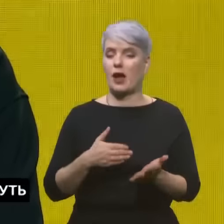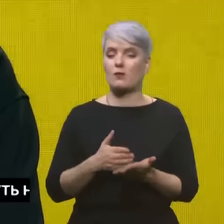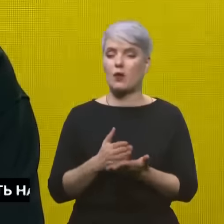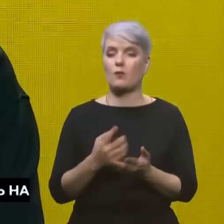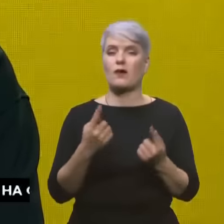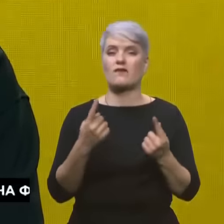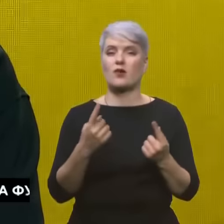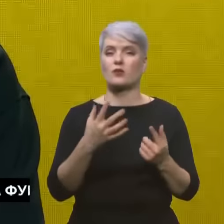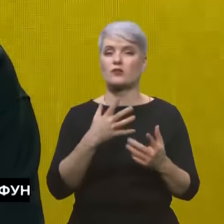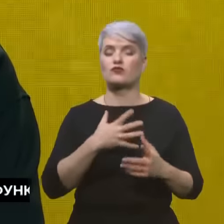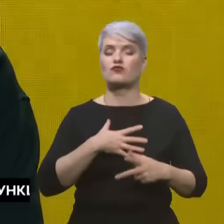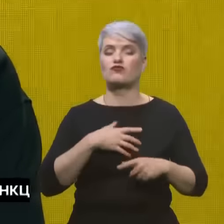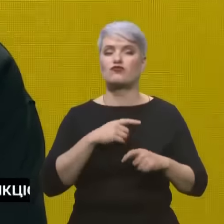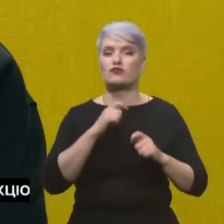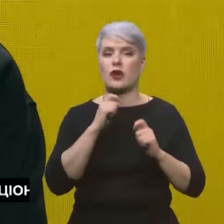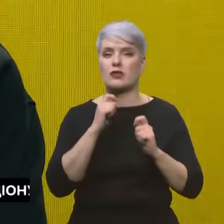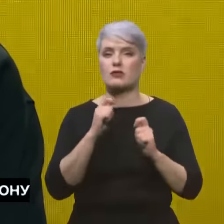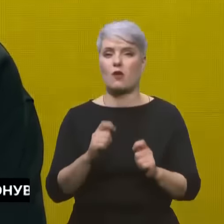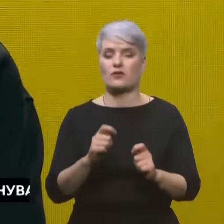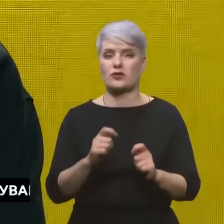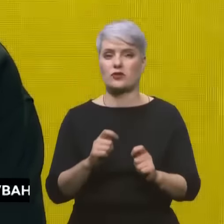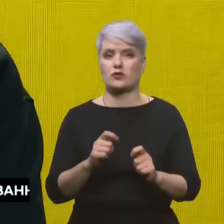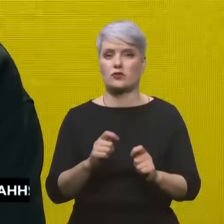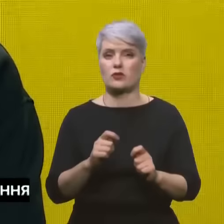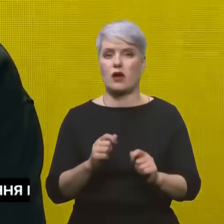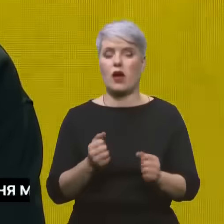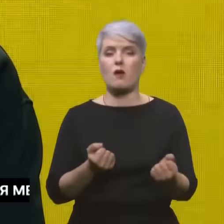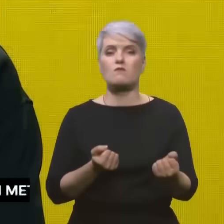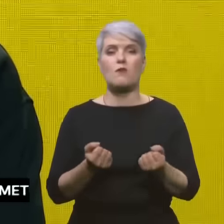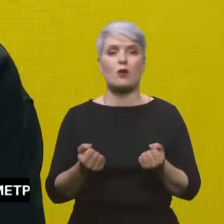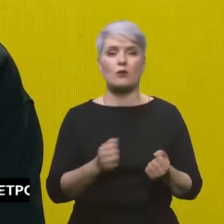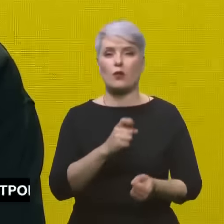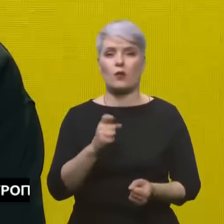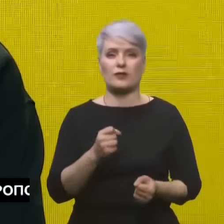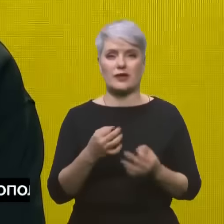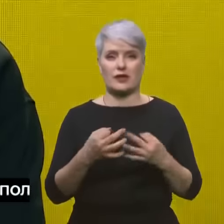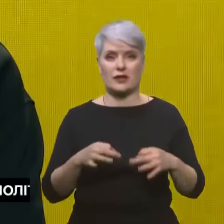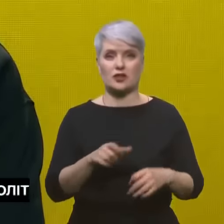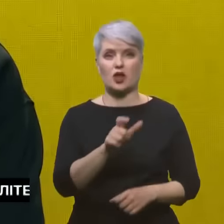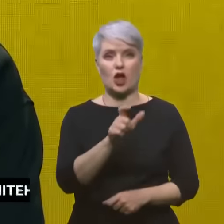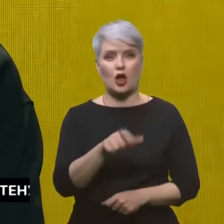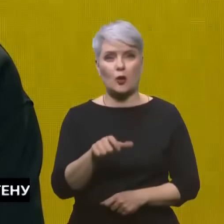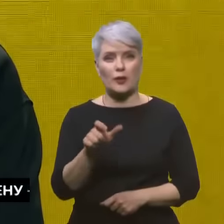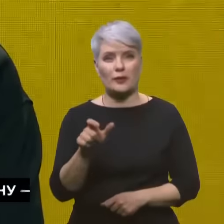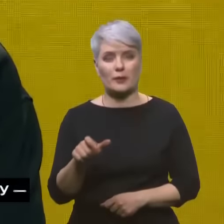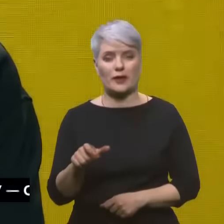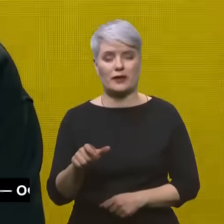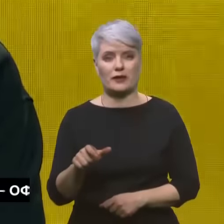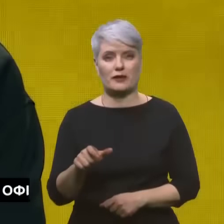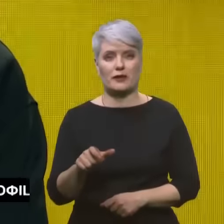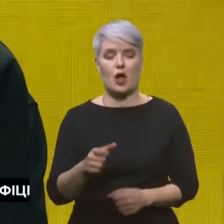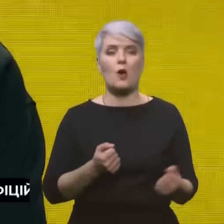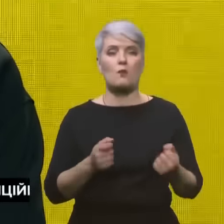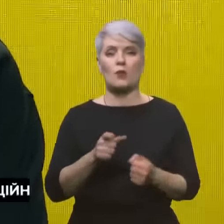великою жертовністю, боротьбою за незалежність людьми. Боремося за незалежну Україну і за